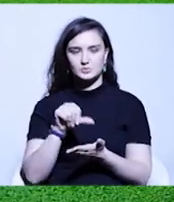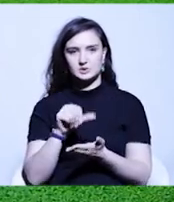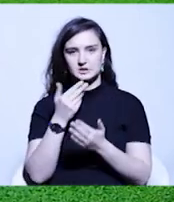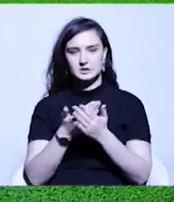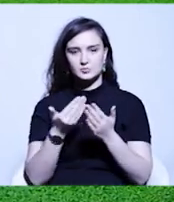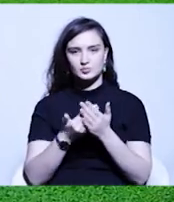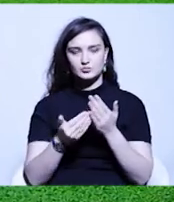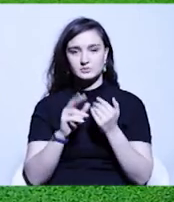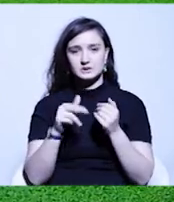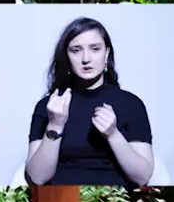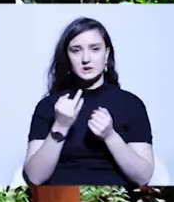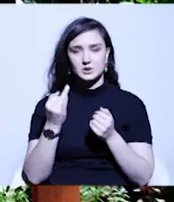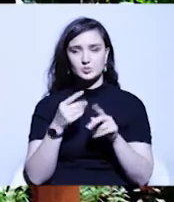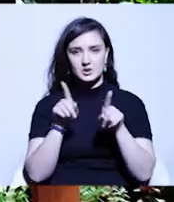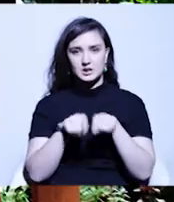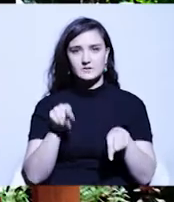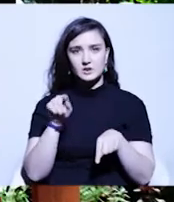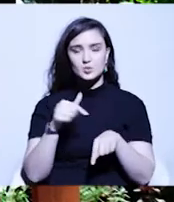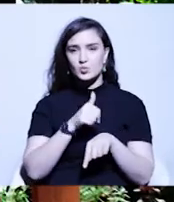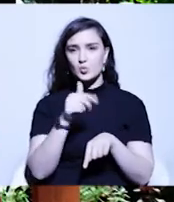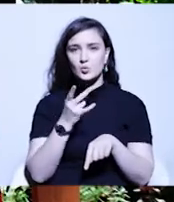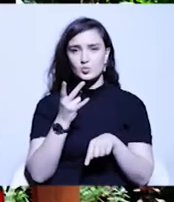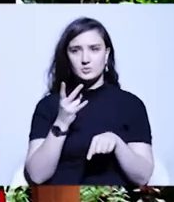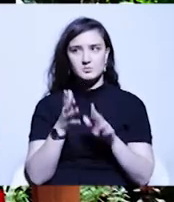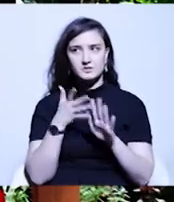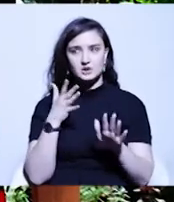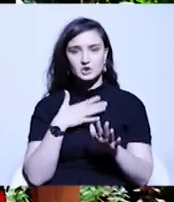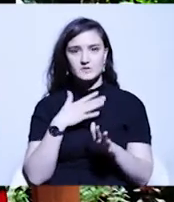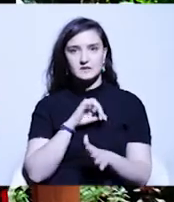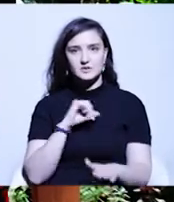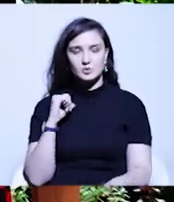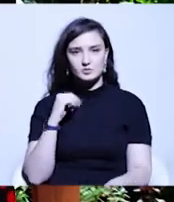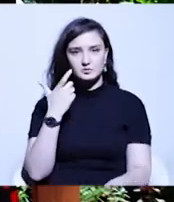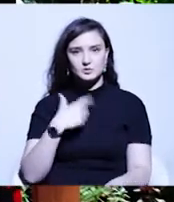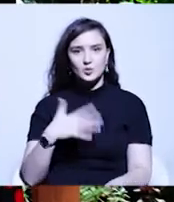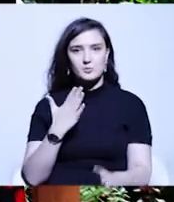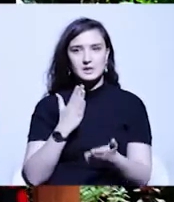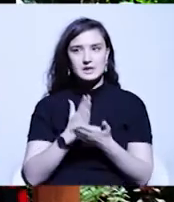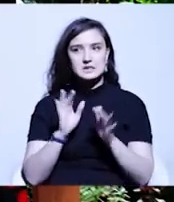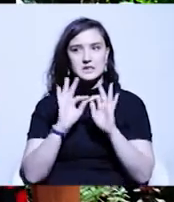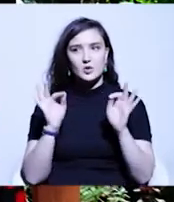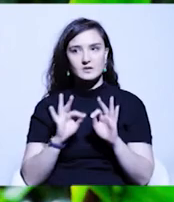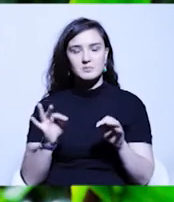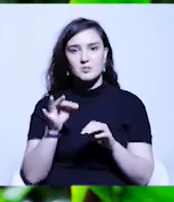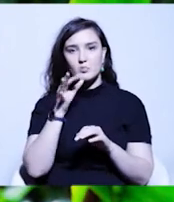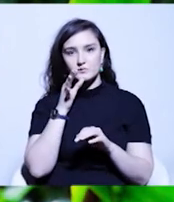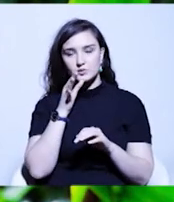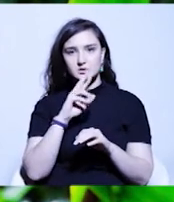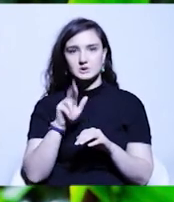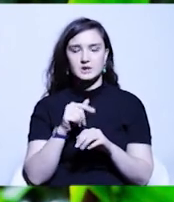ნიმუში. და საინტერესოა აგრეთვე ის, თუ როგორ უნდა განსაზღვროთ ჩვენთვის, რომელი ხელოვნების ნიმუში